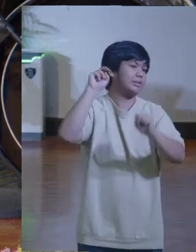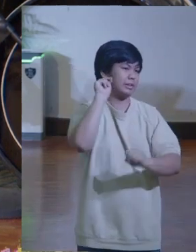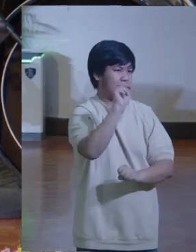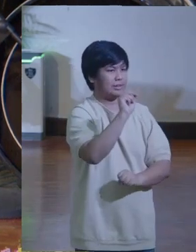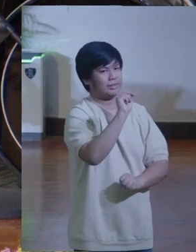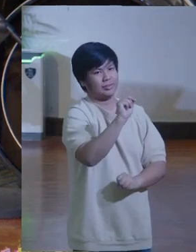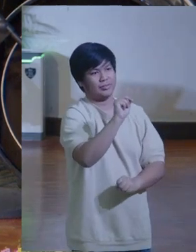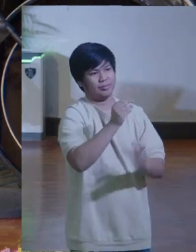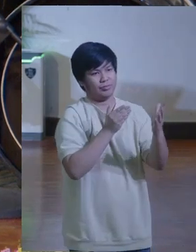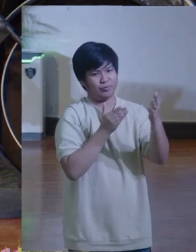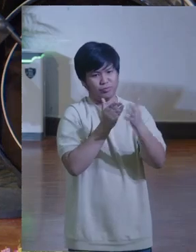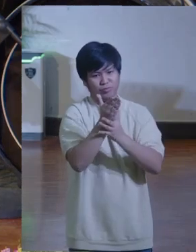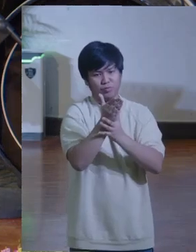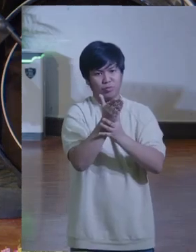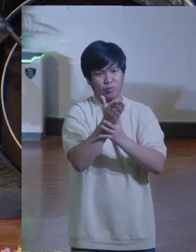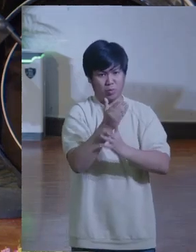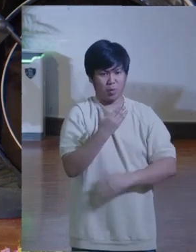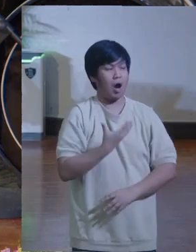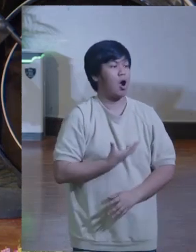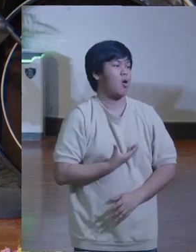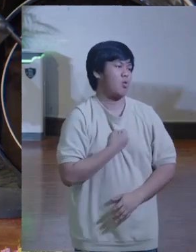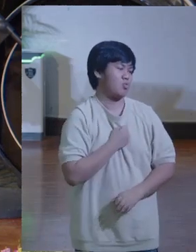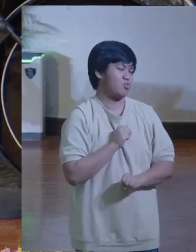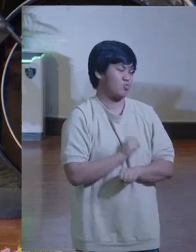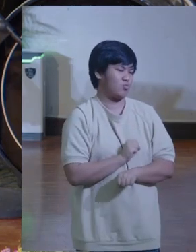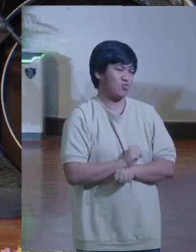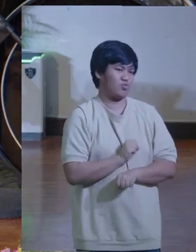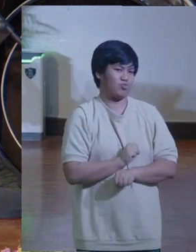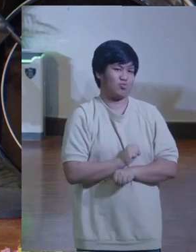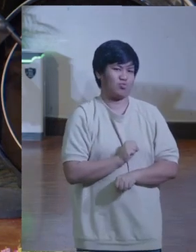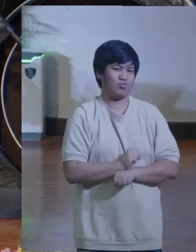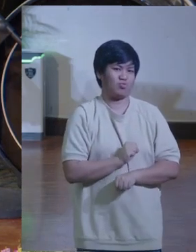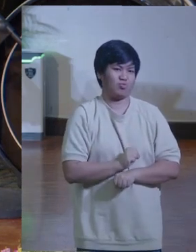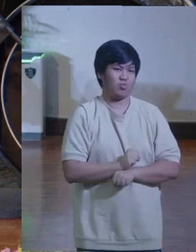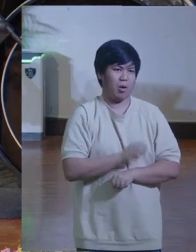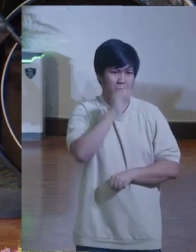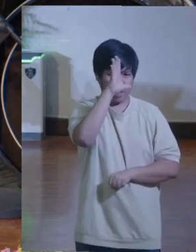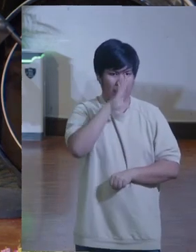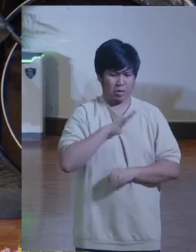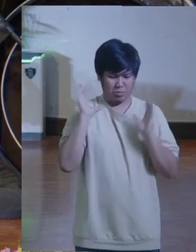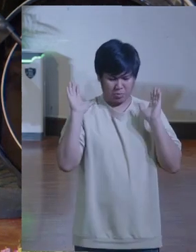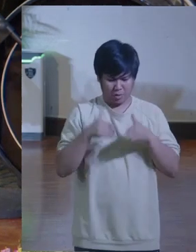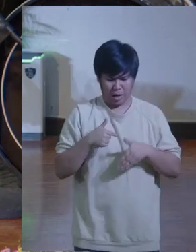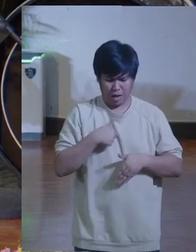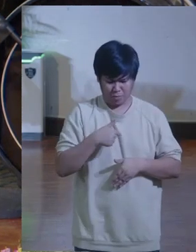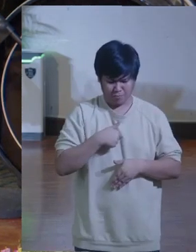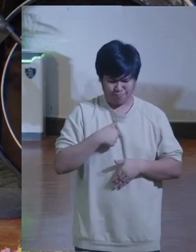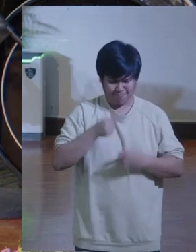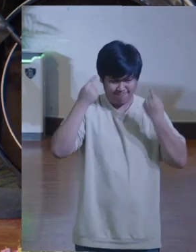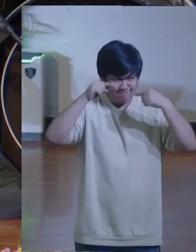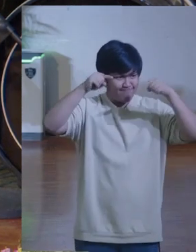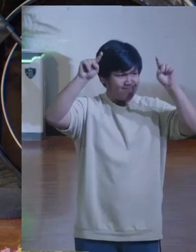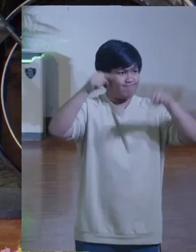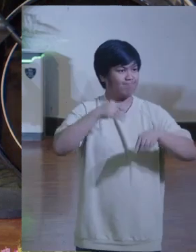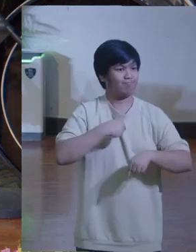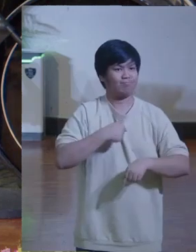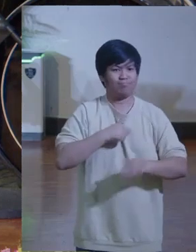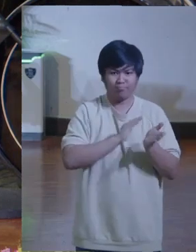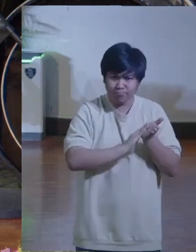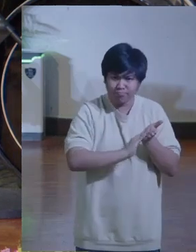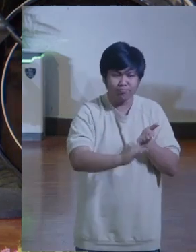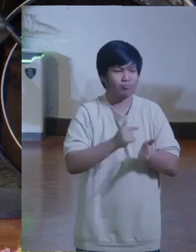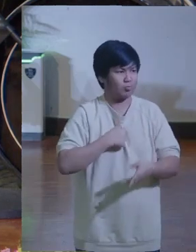pamamagitan ng sariling gawa. Kaligtasan na based on human achievement. Kaligtasan